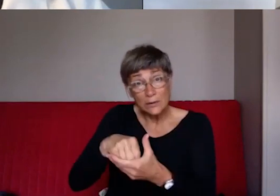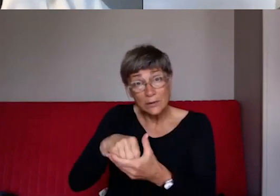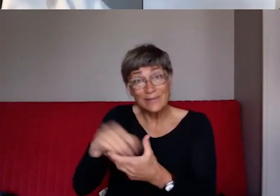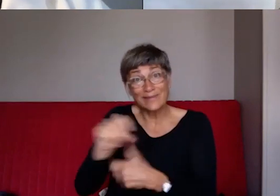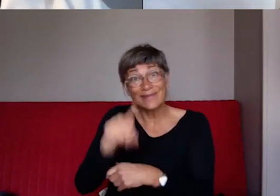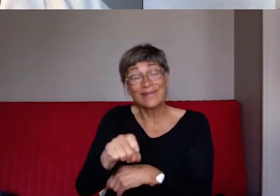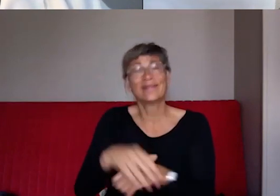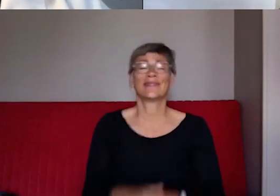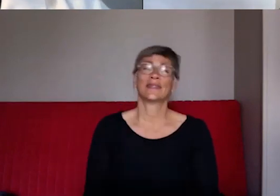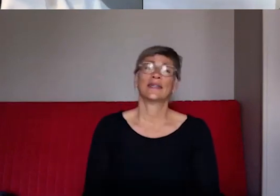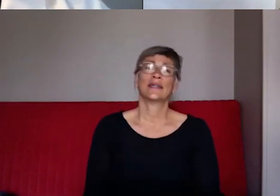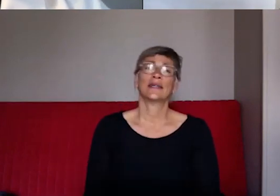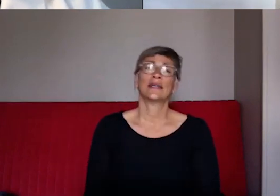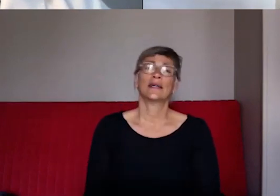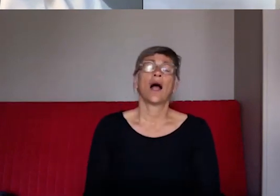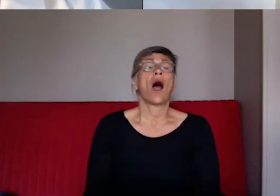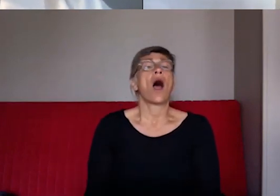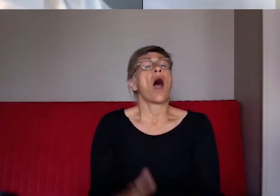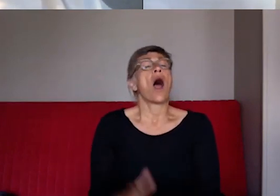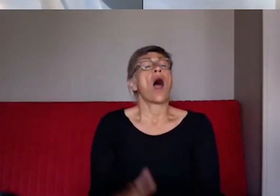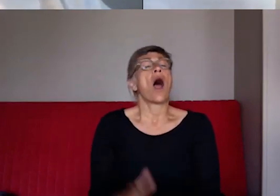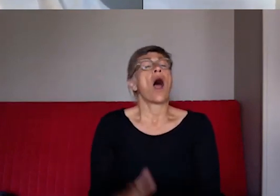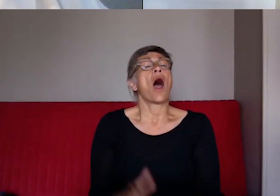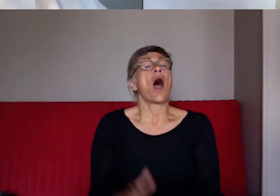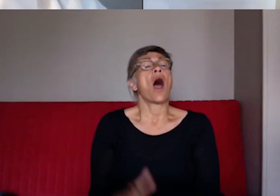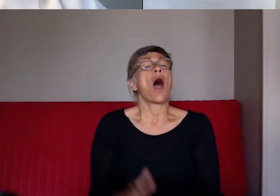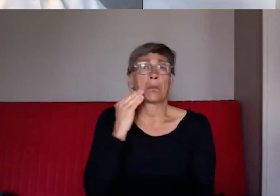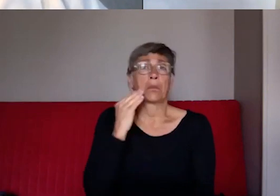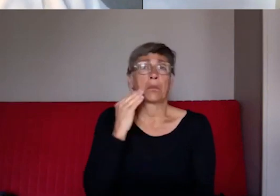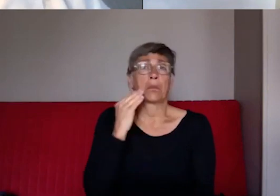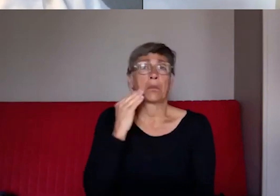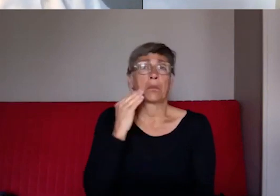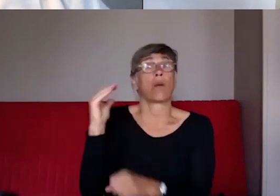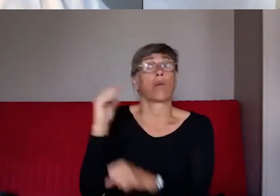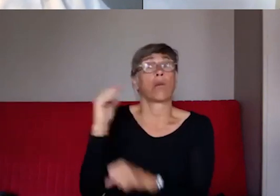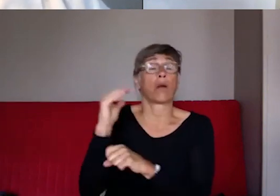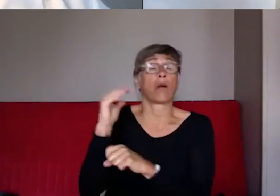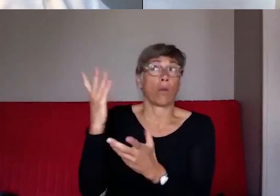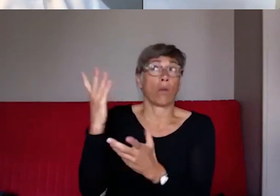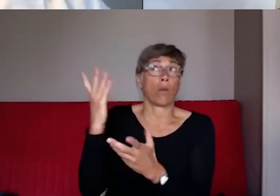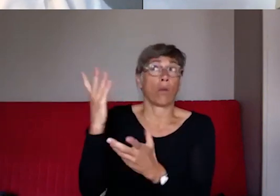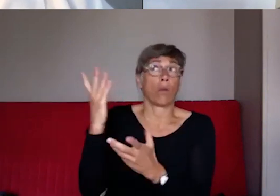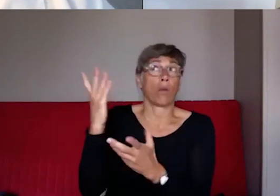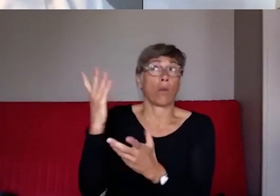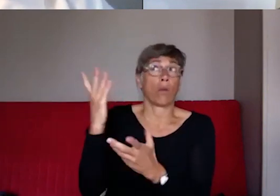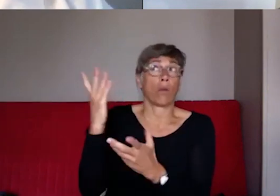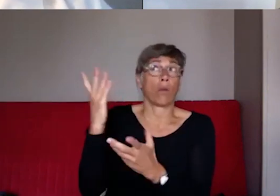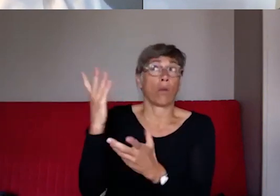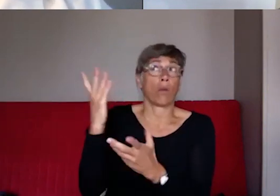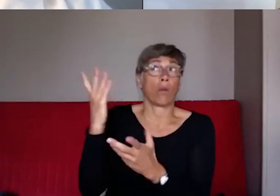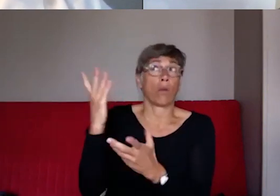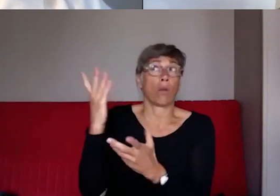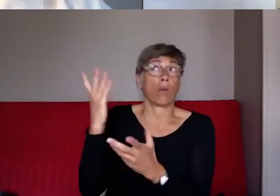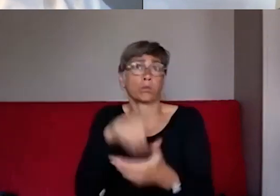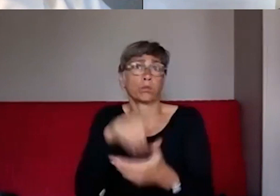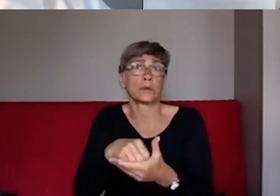Alors, si l'employeur, évidemment, si vous mettez au courant votre employeur, oui, il se fera sur les heures de travail. Si vous ne voulez pas